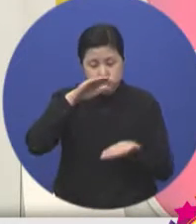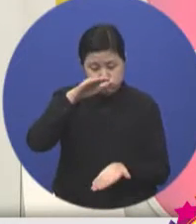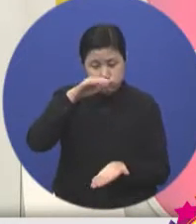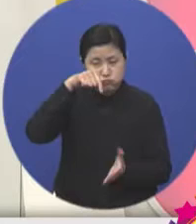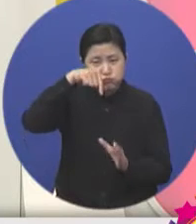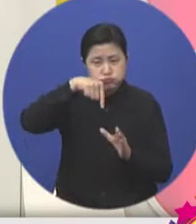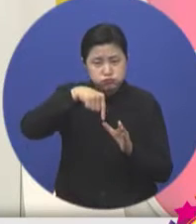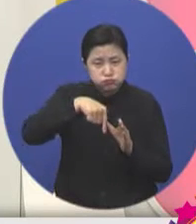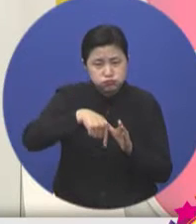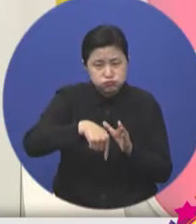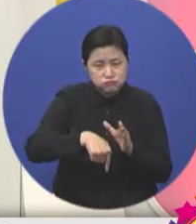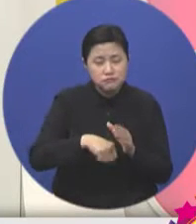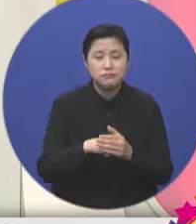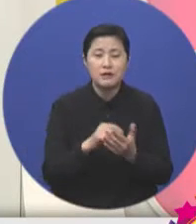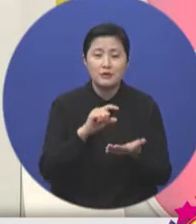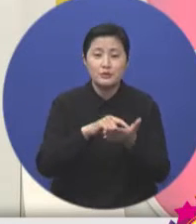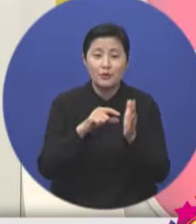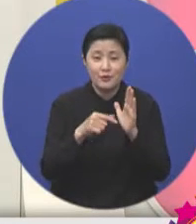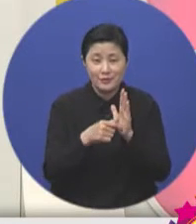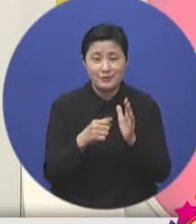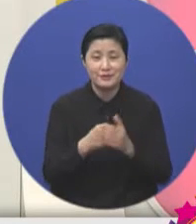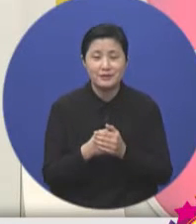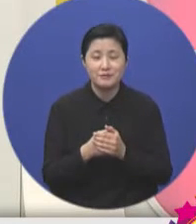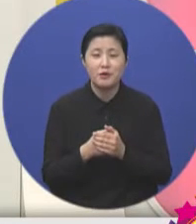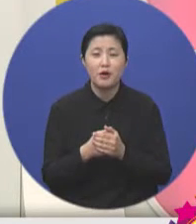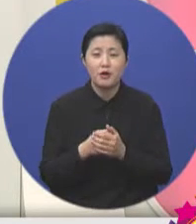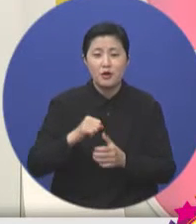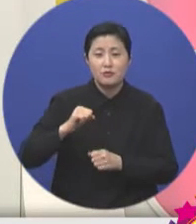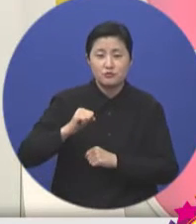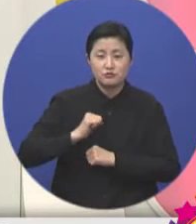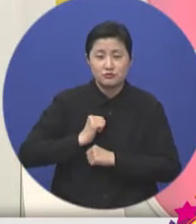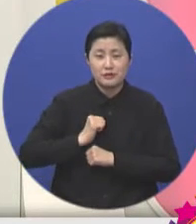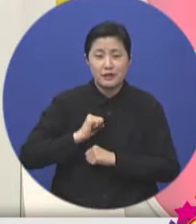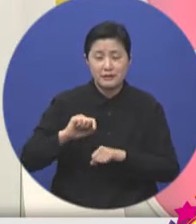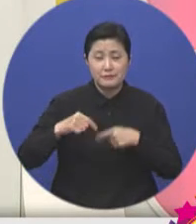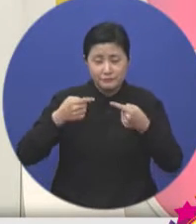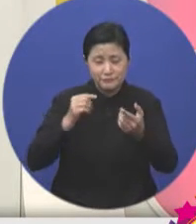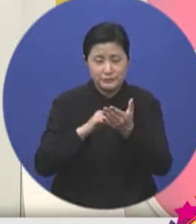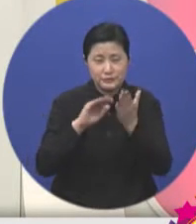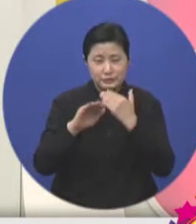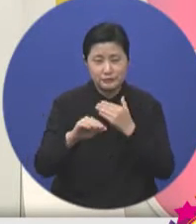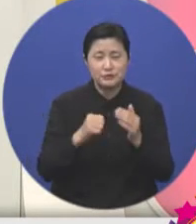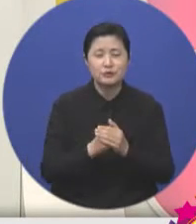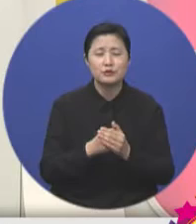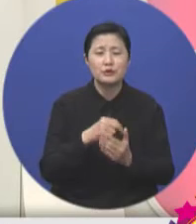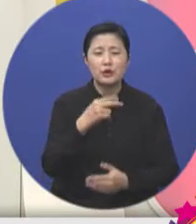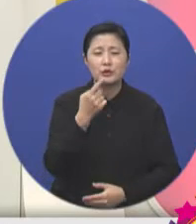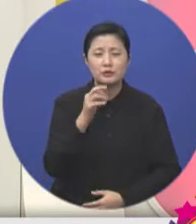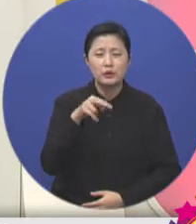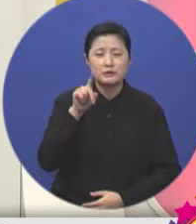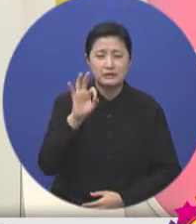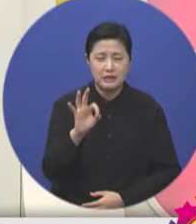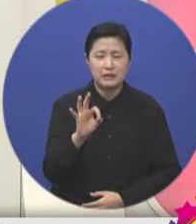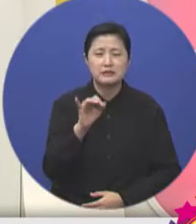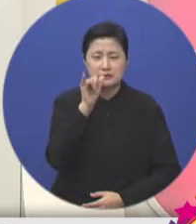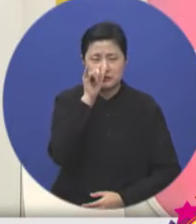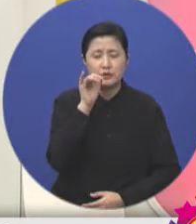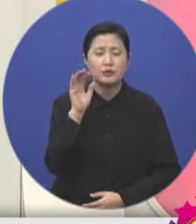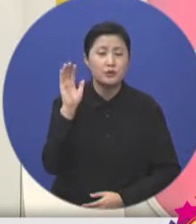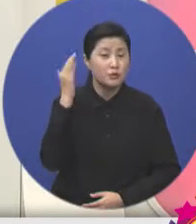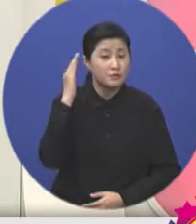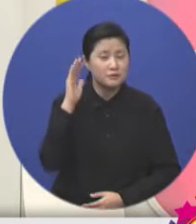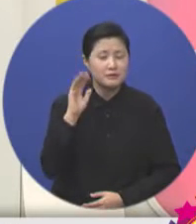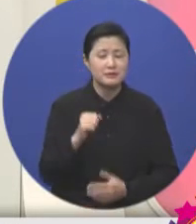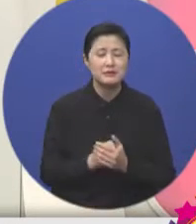야, 그런 뭐 분에 가서 뭐 동상 뭐 이런 얘기는 들었어도 우리 어려서 그런 얘기를 못 들어봤어요. 맞아